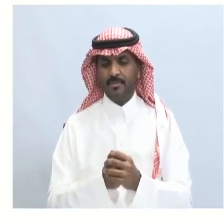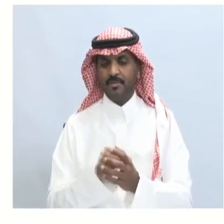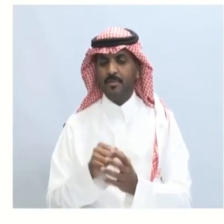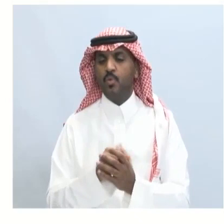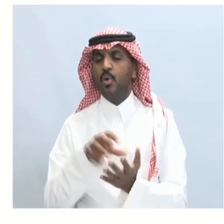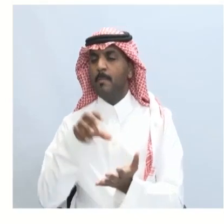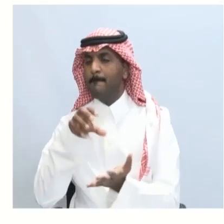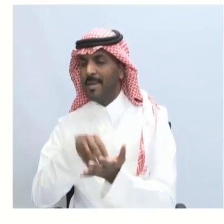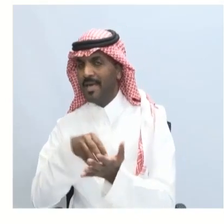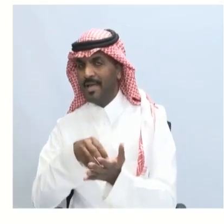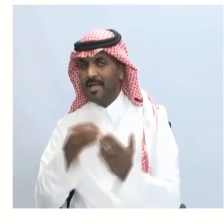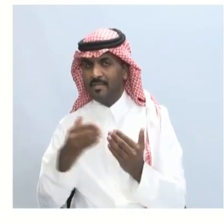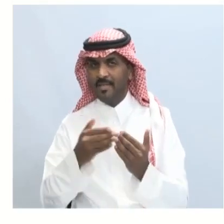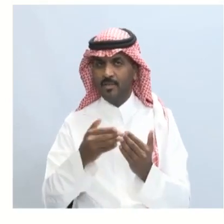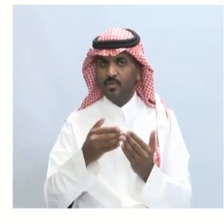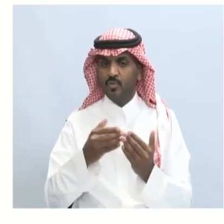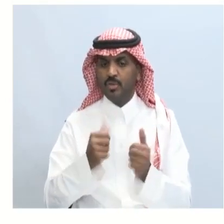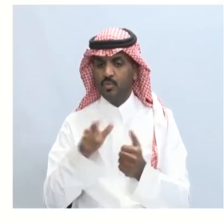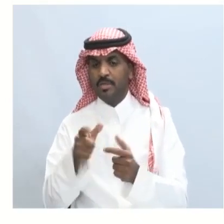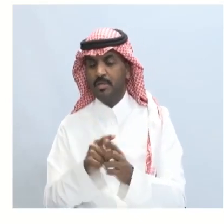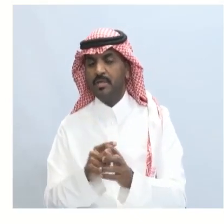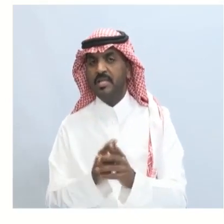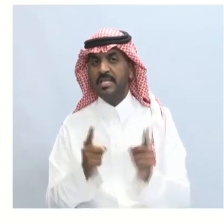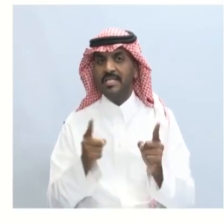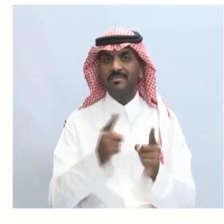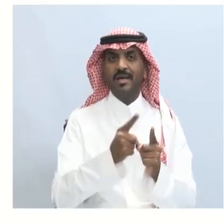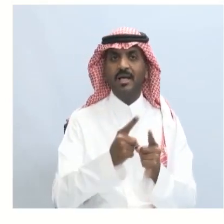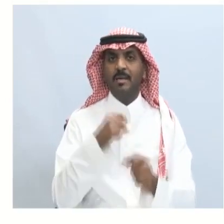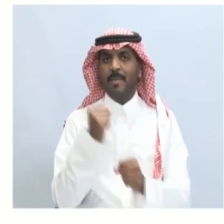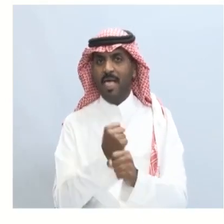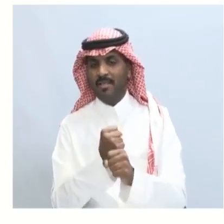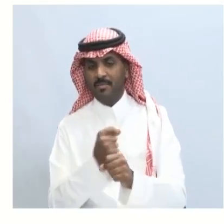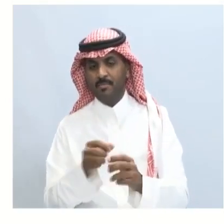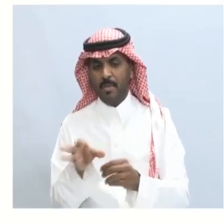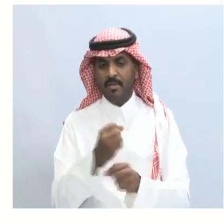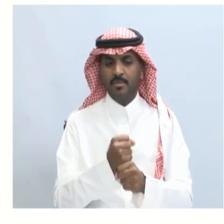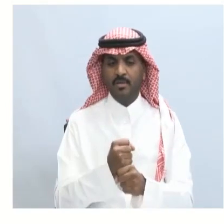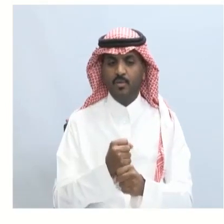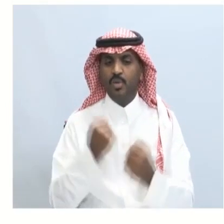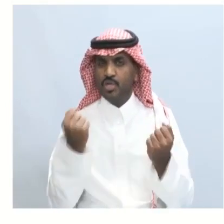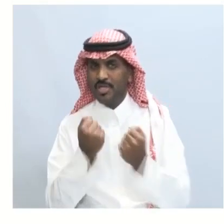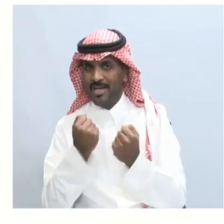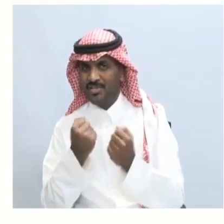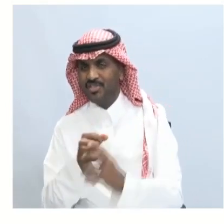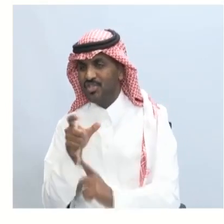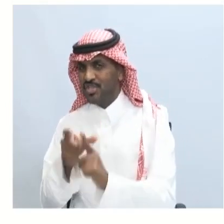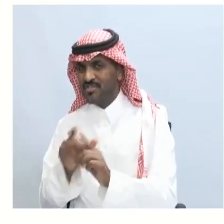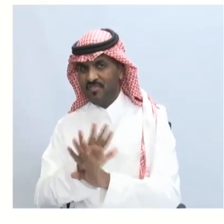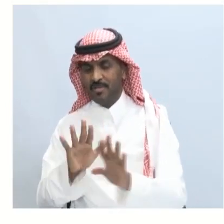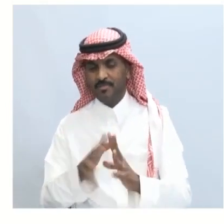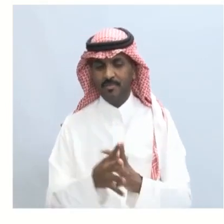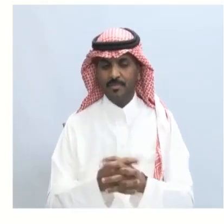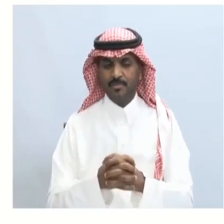المكان الذي يعتد به بالنسبه لبعض الاعمال ونشاطات الشخص فقط